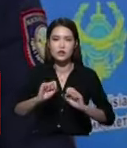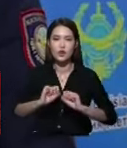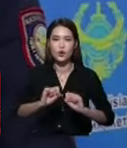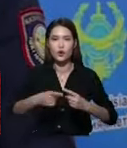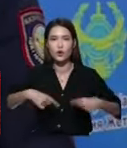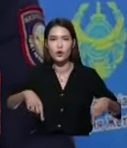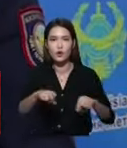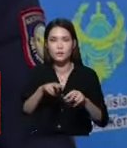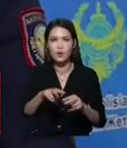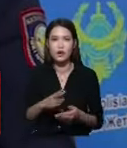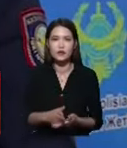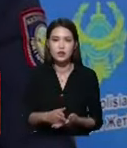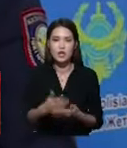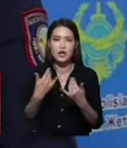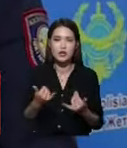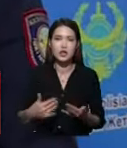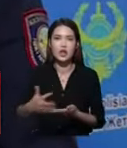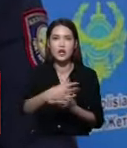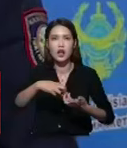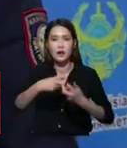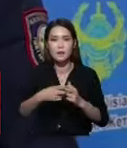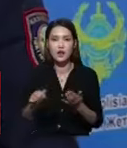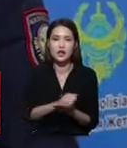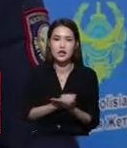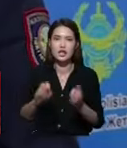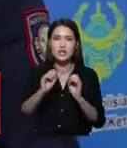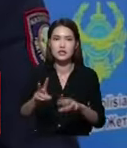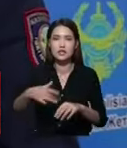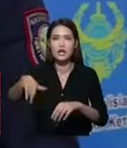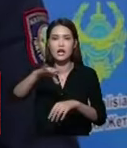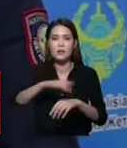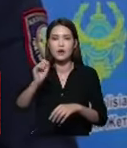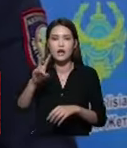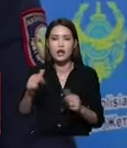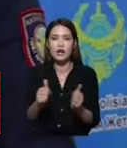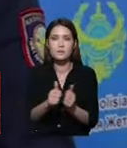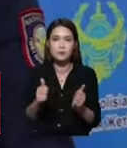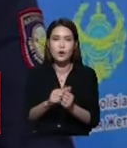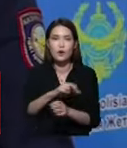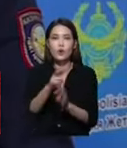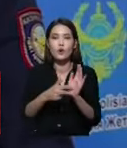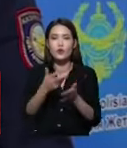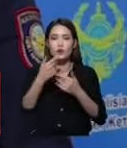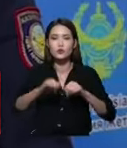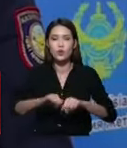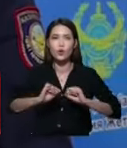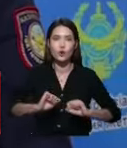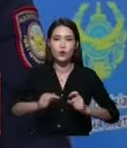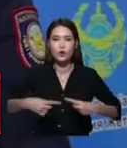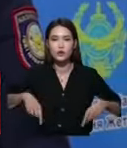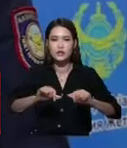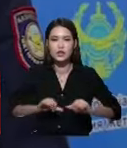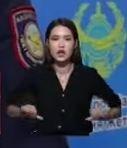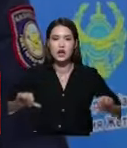ұйғарымы шығарылды. Жиналған материал Талдықорған қаласы әкімдігінің жанындағы кәмелетке толмағандардың құқықтарын қорғау жөніндегі